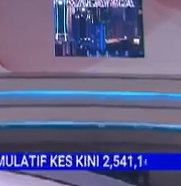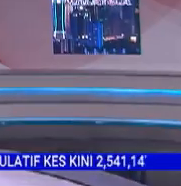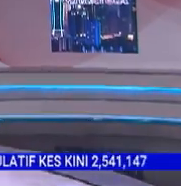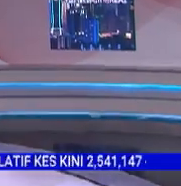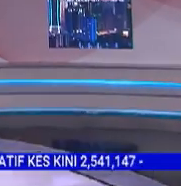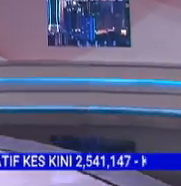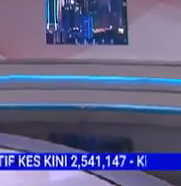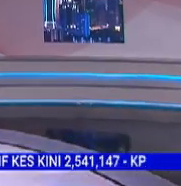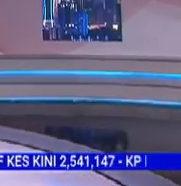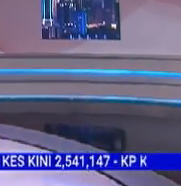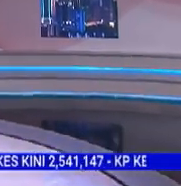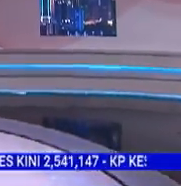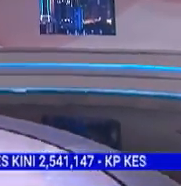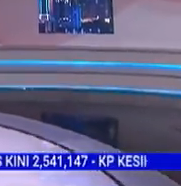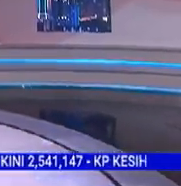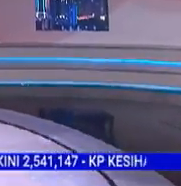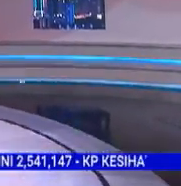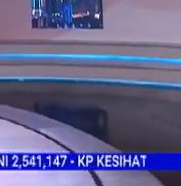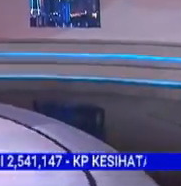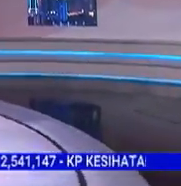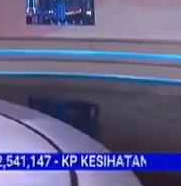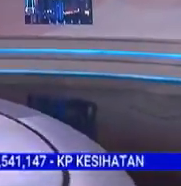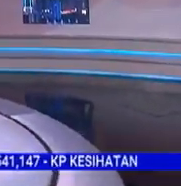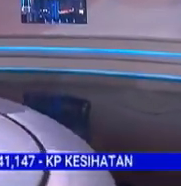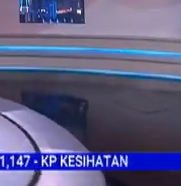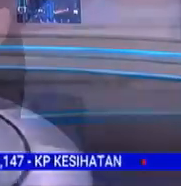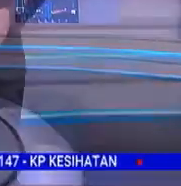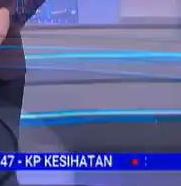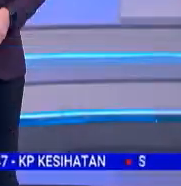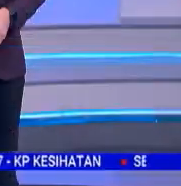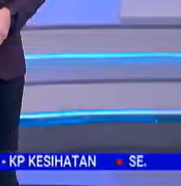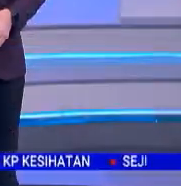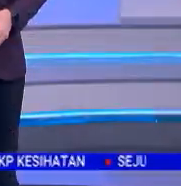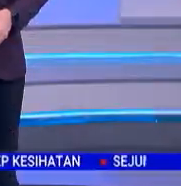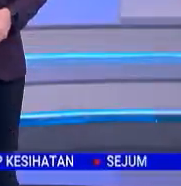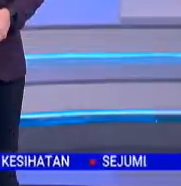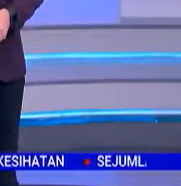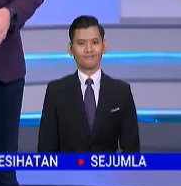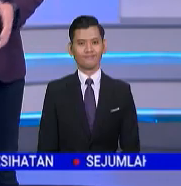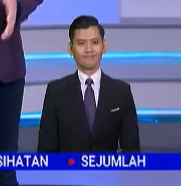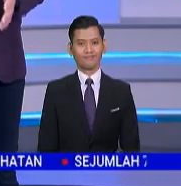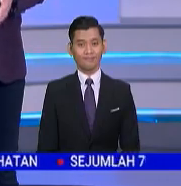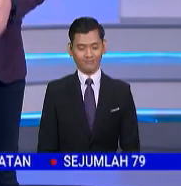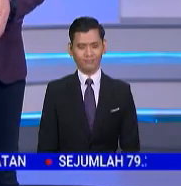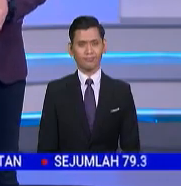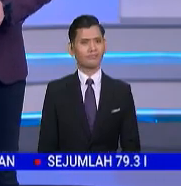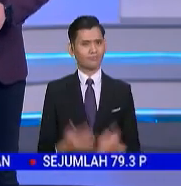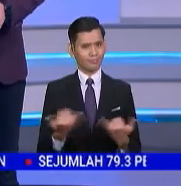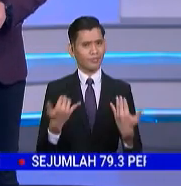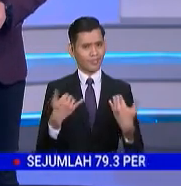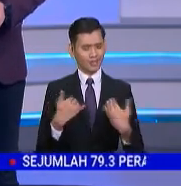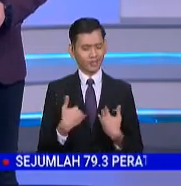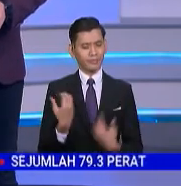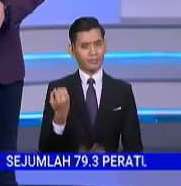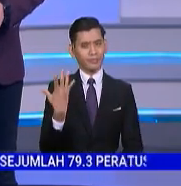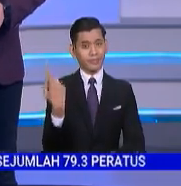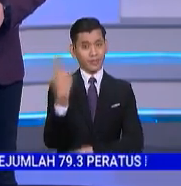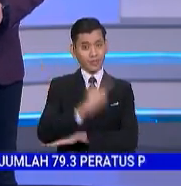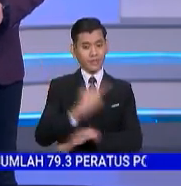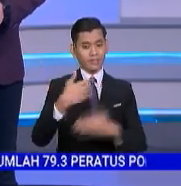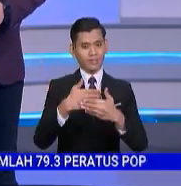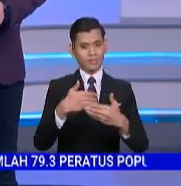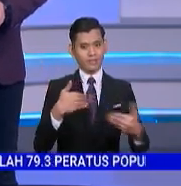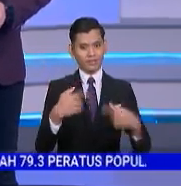Assalamualaikum dan salam sejahtera bersama saya Syarul Islam dalam edisi Sukan malam ini. Baki beberapa hari lagi sebelum